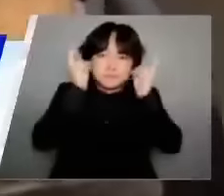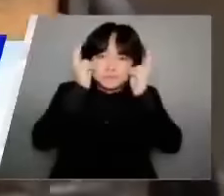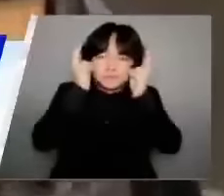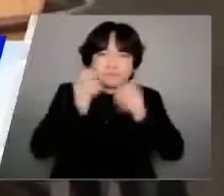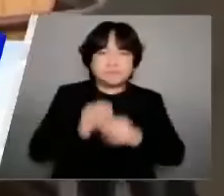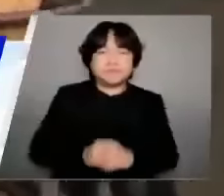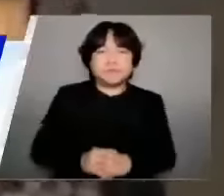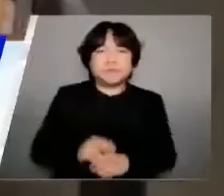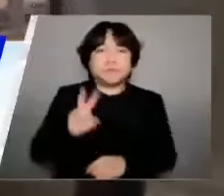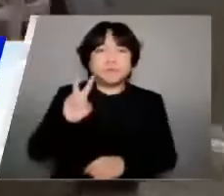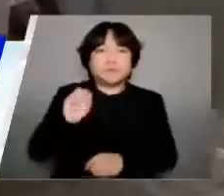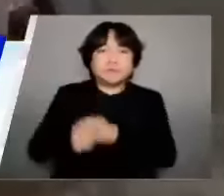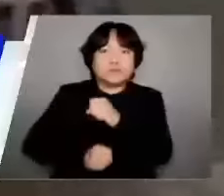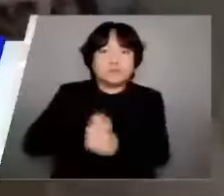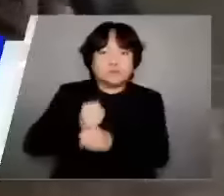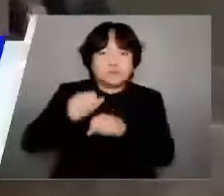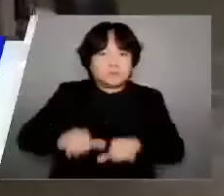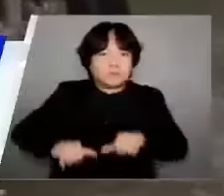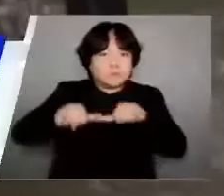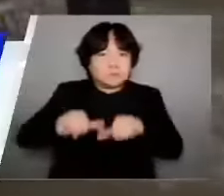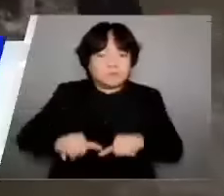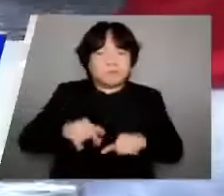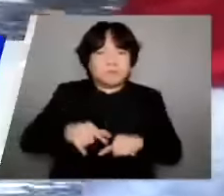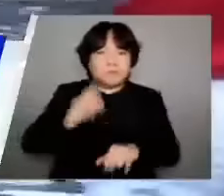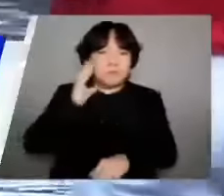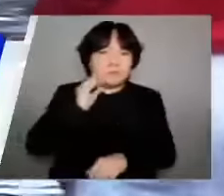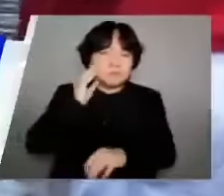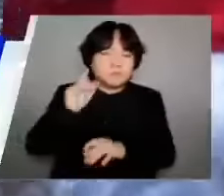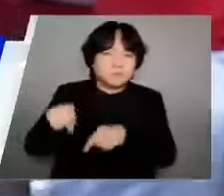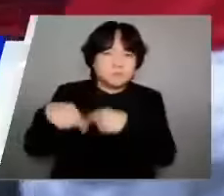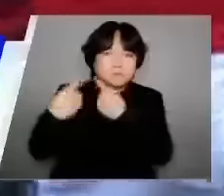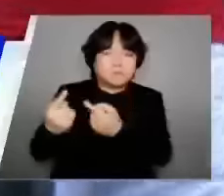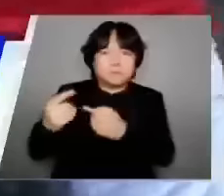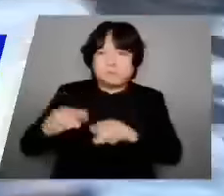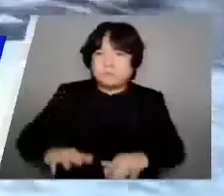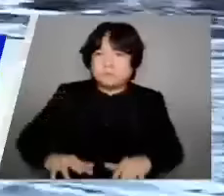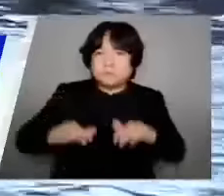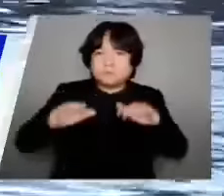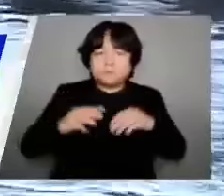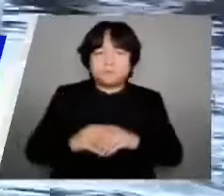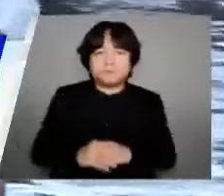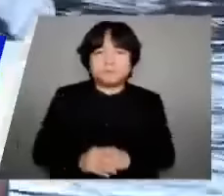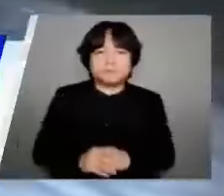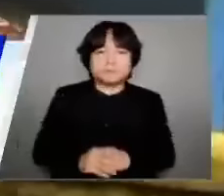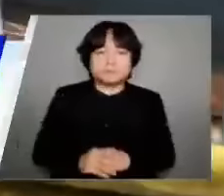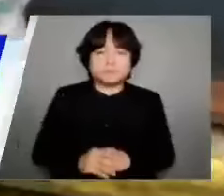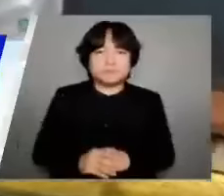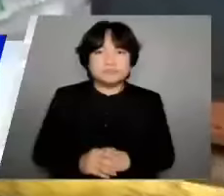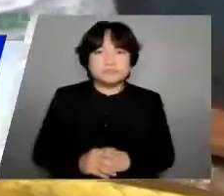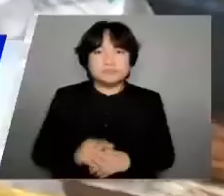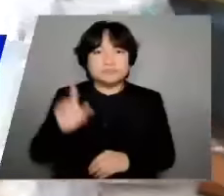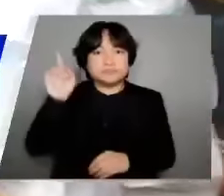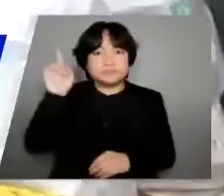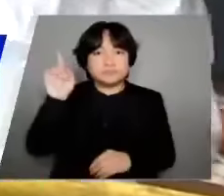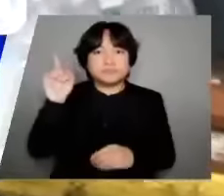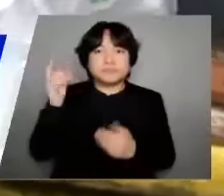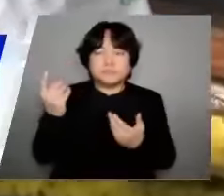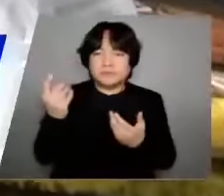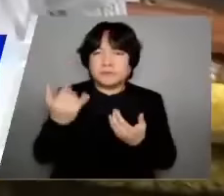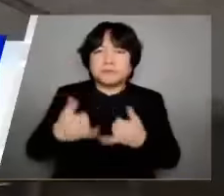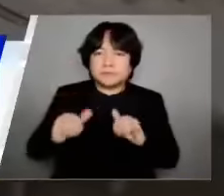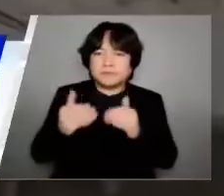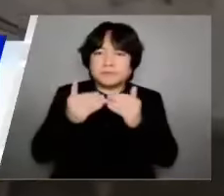at naranasan ang pinakamalalang baha sa barangay de La Paz. Tulad ni Mads, tuloy lang ang buhay sa mga residente. Nakaagapay naman ang